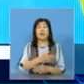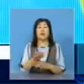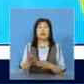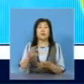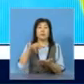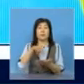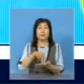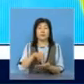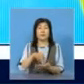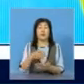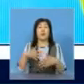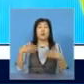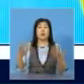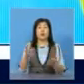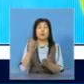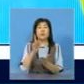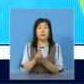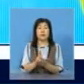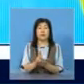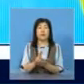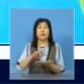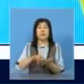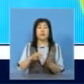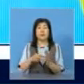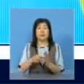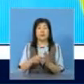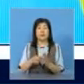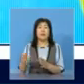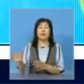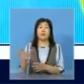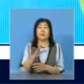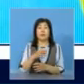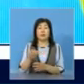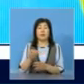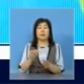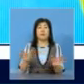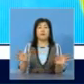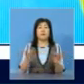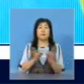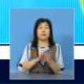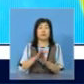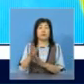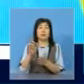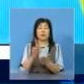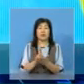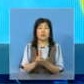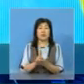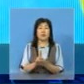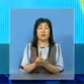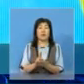қойған үлкен міндеттер мен мақсаттары барлығымыз бірігіп орындауымыз керек. Сонда ғана